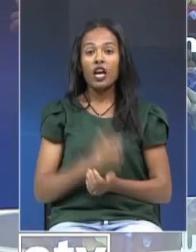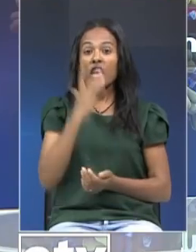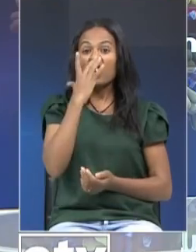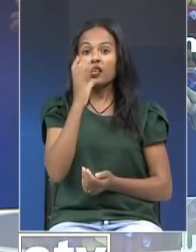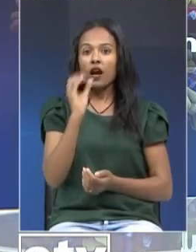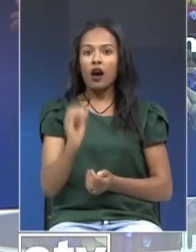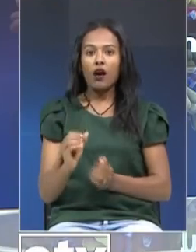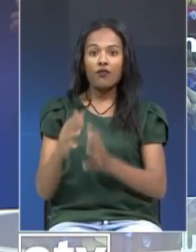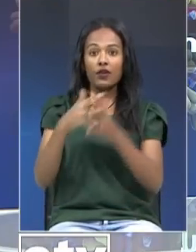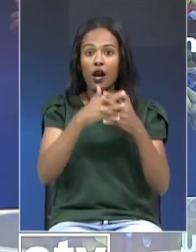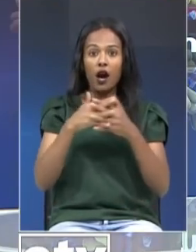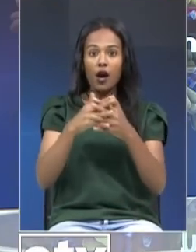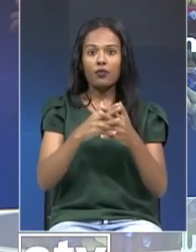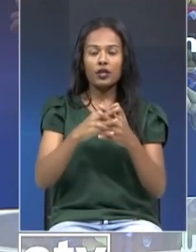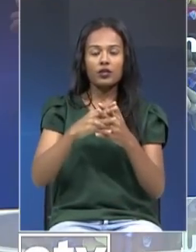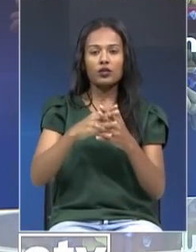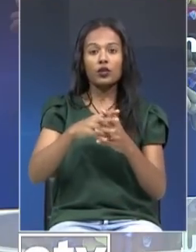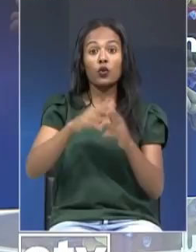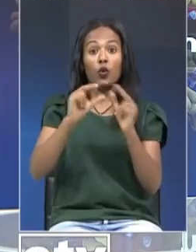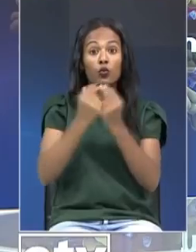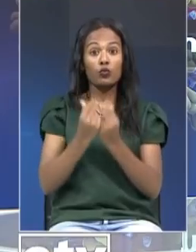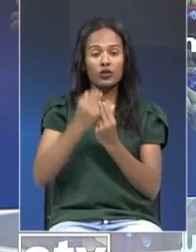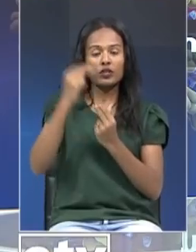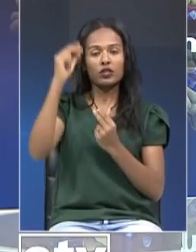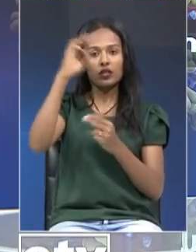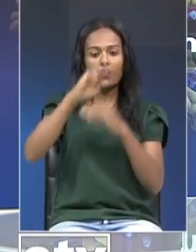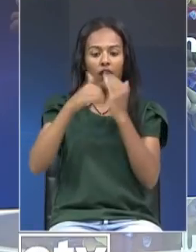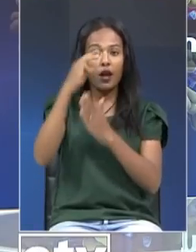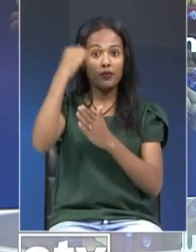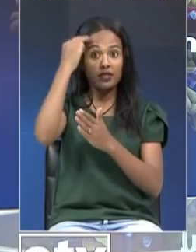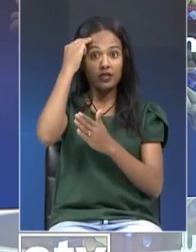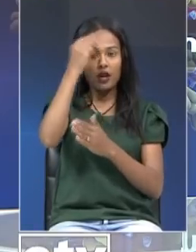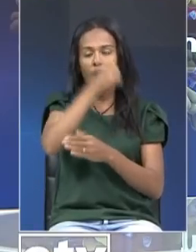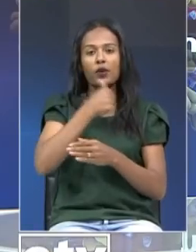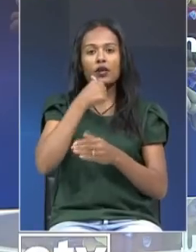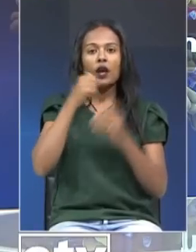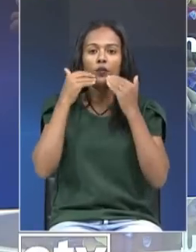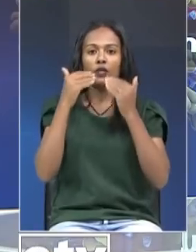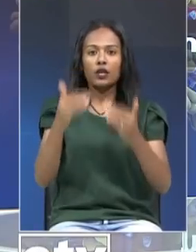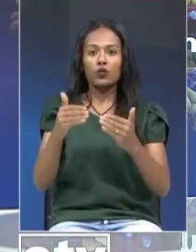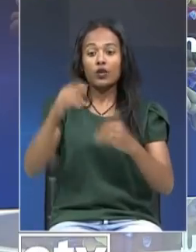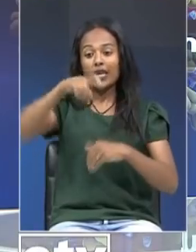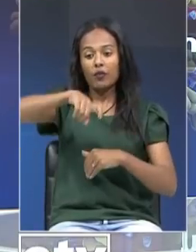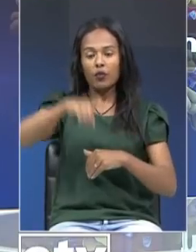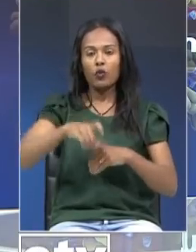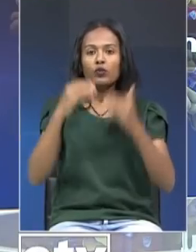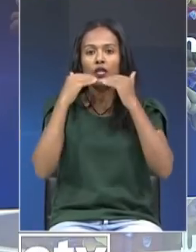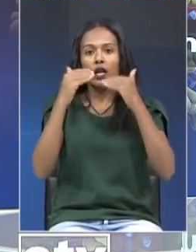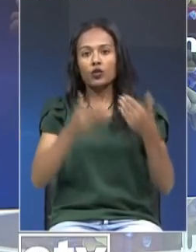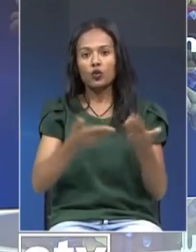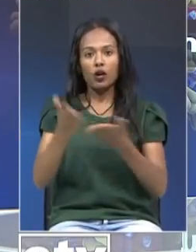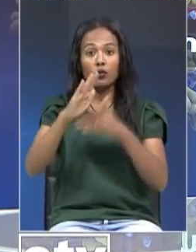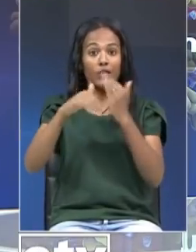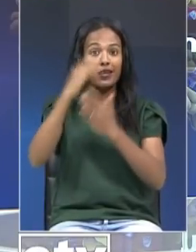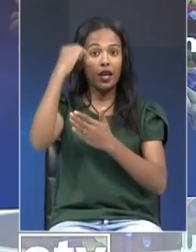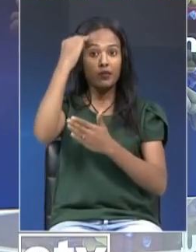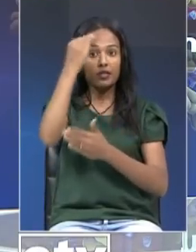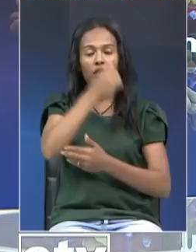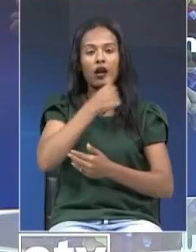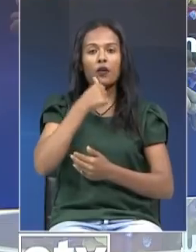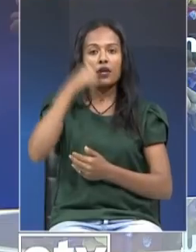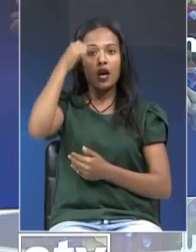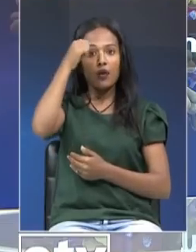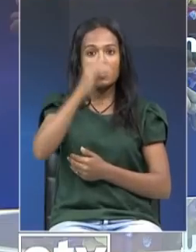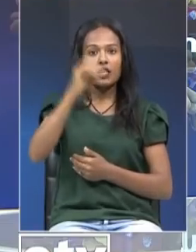የአፍሪካ ህብረት ኮሚሽን ሊቀመንበር ሙሳ ፋኪ መሐመድ ጠቅላይ ሚኒስትር አብይ አህመድን አመሰገኑ። ሊቀመንበሩ ምስጋናቸውን ያቀረቡት በጠቅላይ ሚኒስትር አብይ